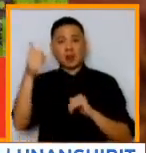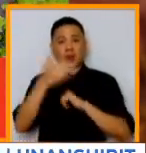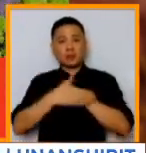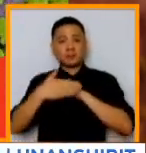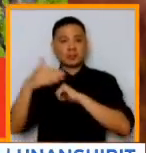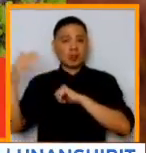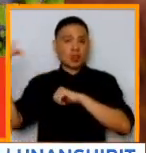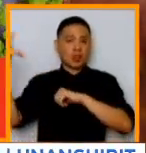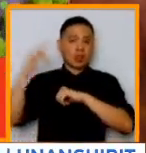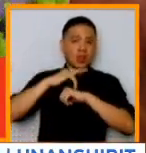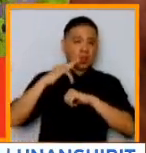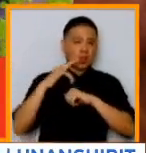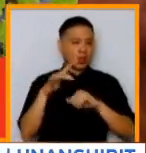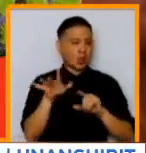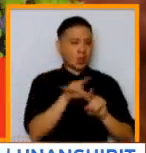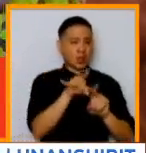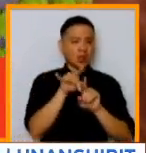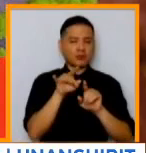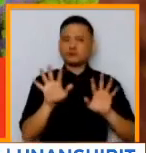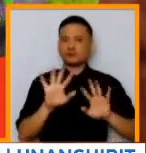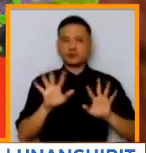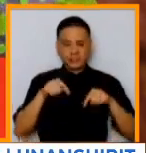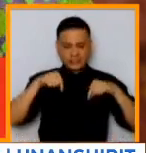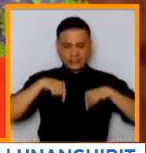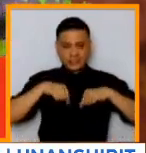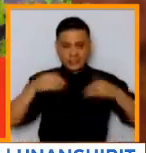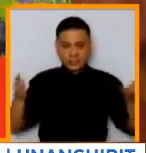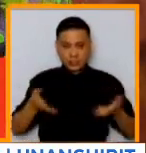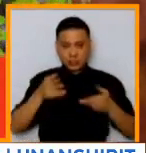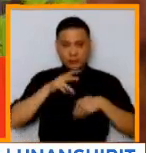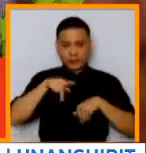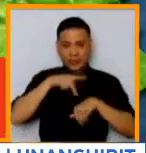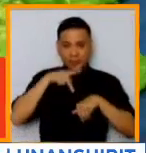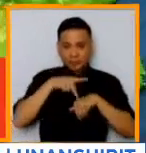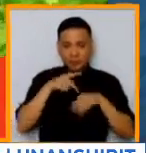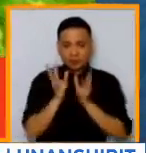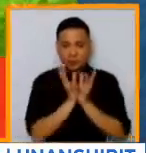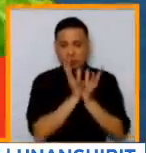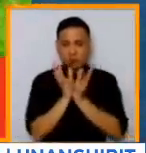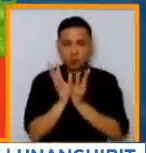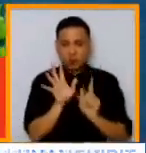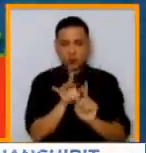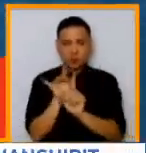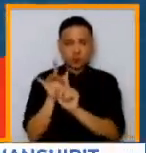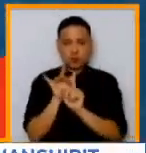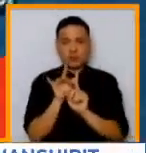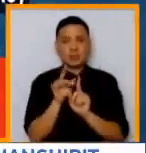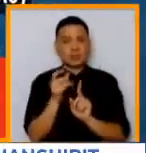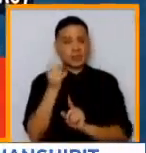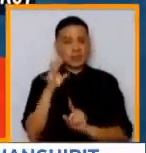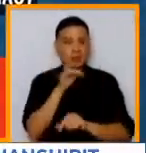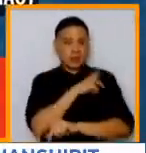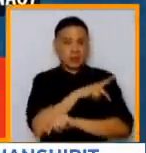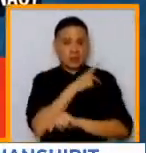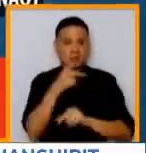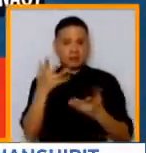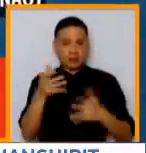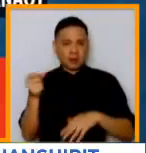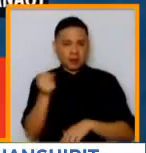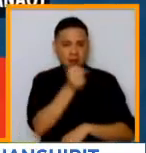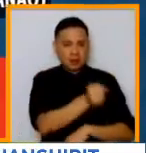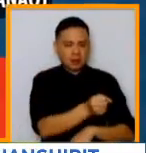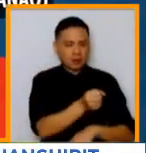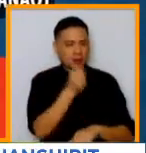mismo sa Pilipinas nahawa ang 11 pasyente. Ayon sa Department of Health, wala pang detalye kung saan o kanino